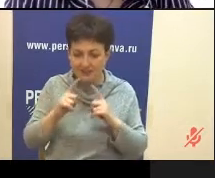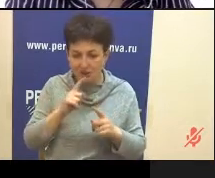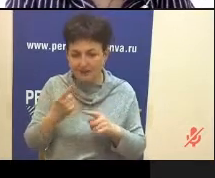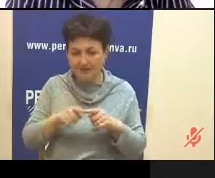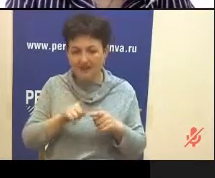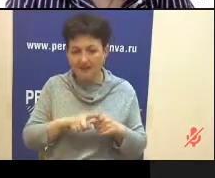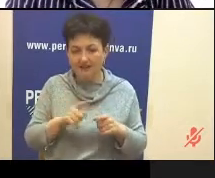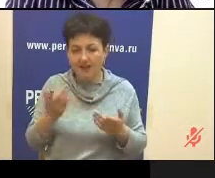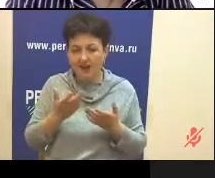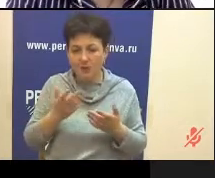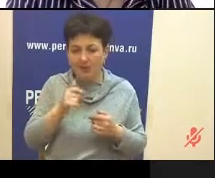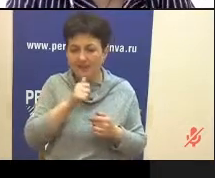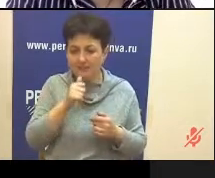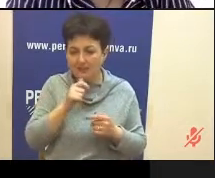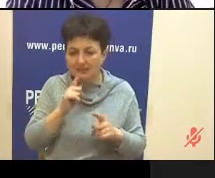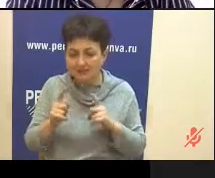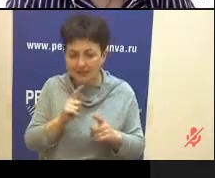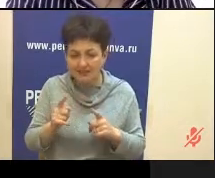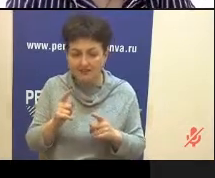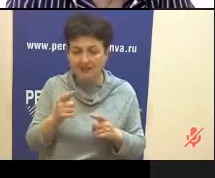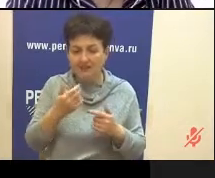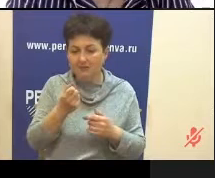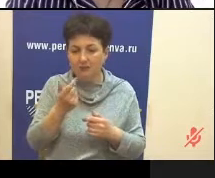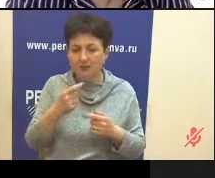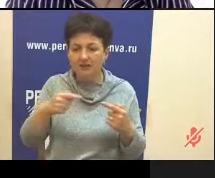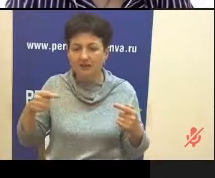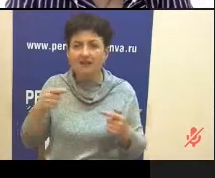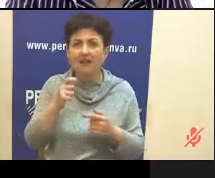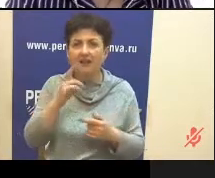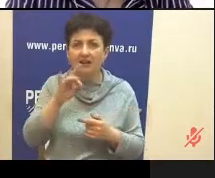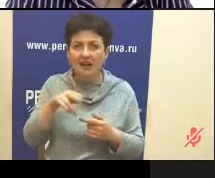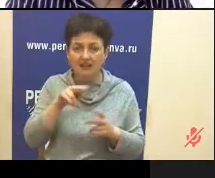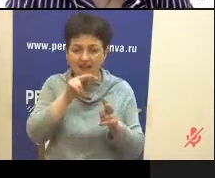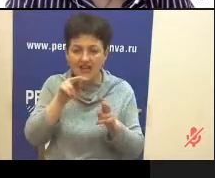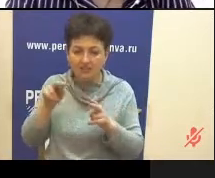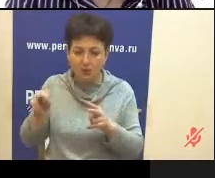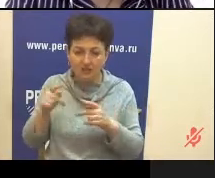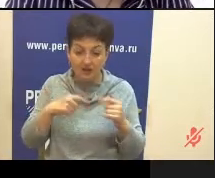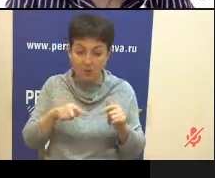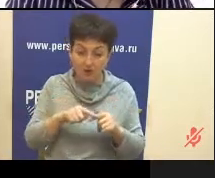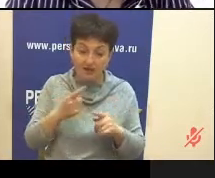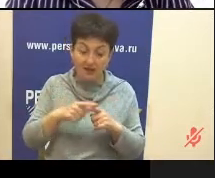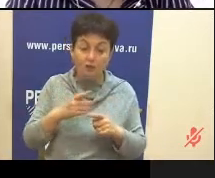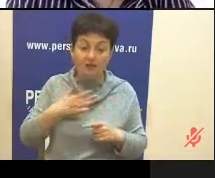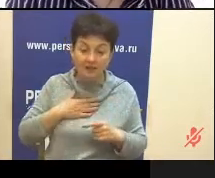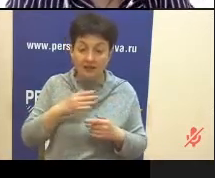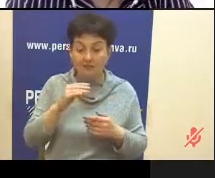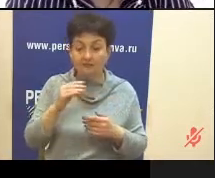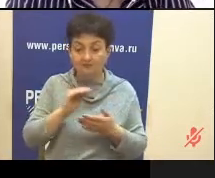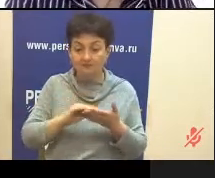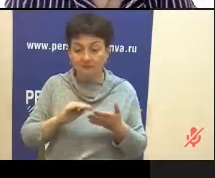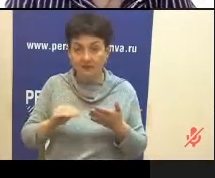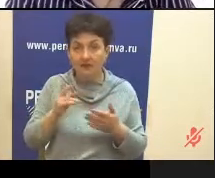это какой-то экспертный совет, ряд таких обязательных надзорных органов, которые нам